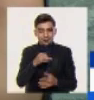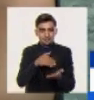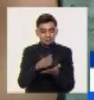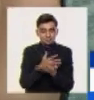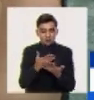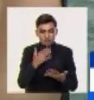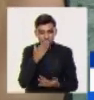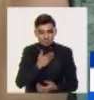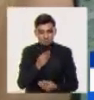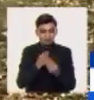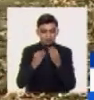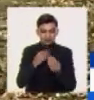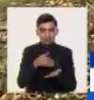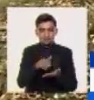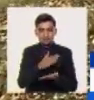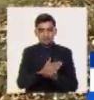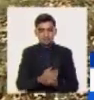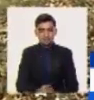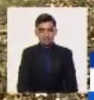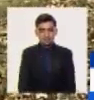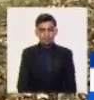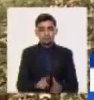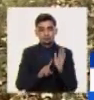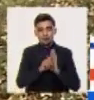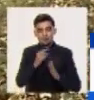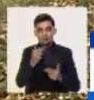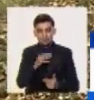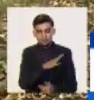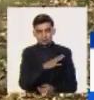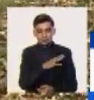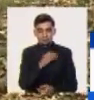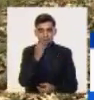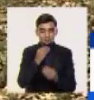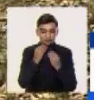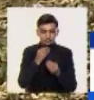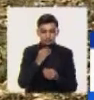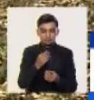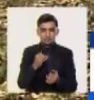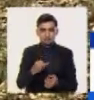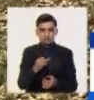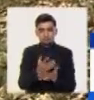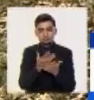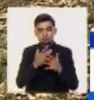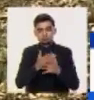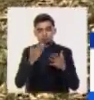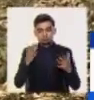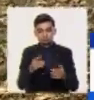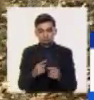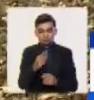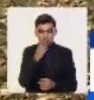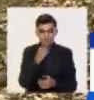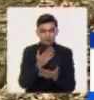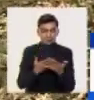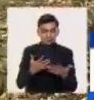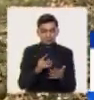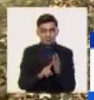от многих любимых продуктов. Сначала, да, это было на еду только, а затем круг расширялся уже.